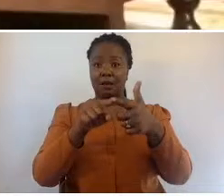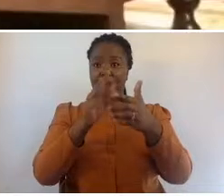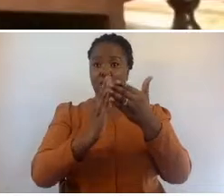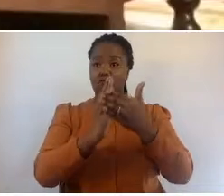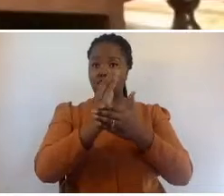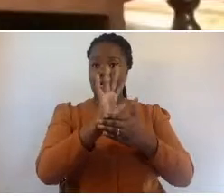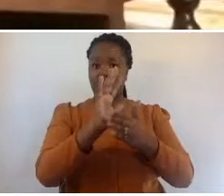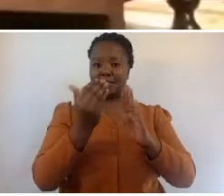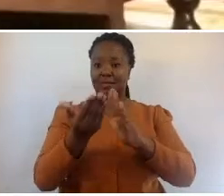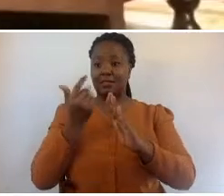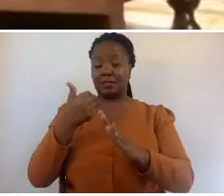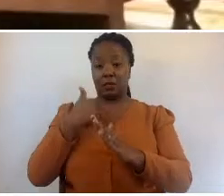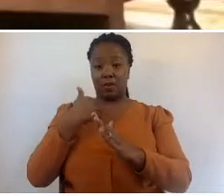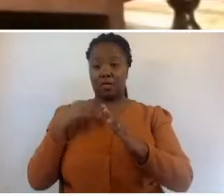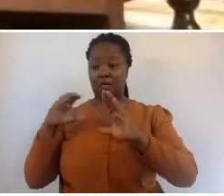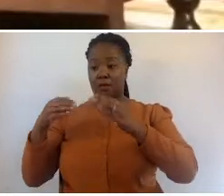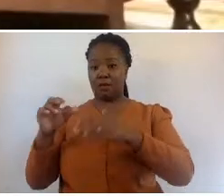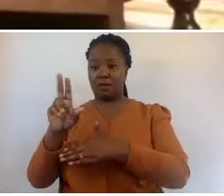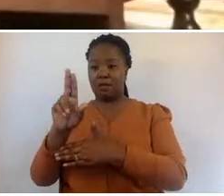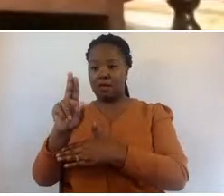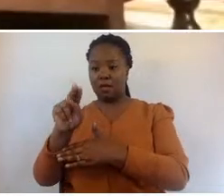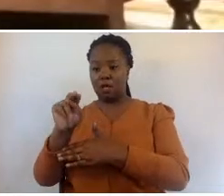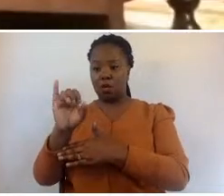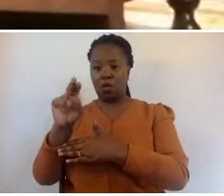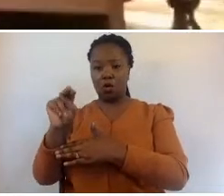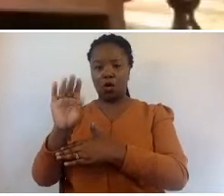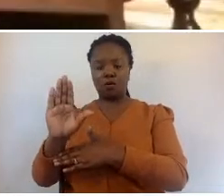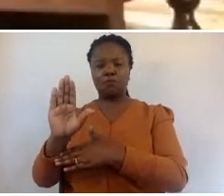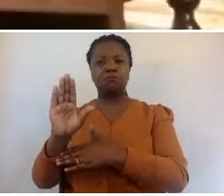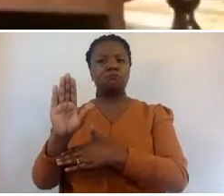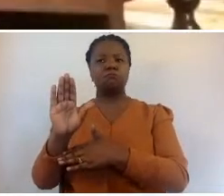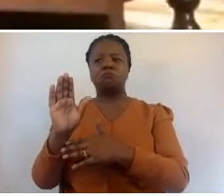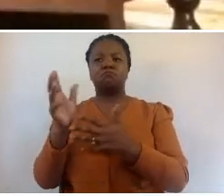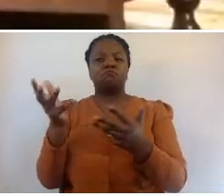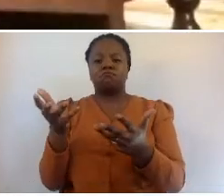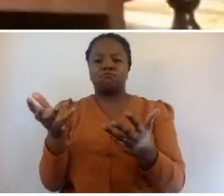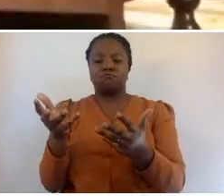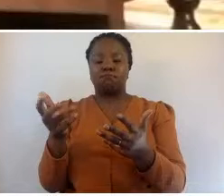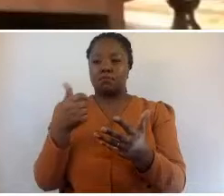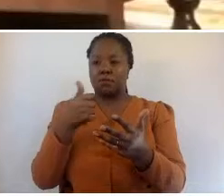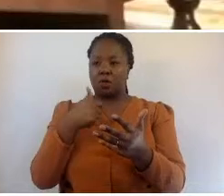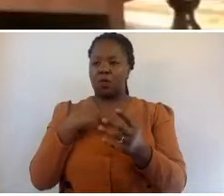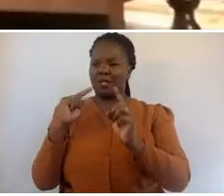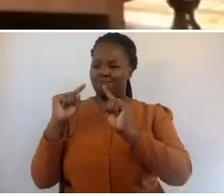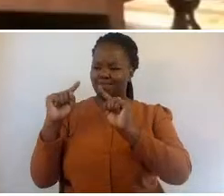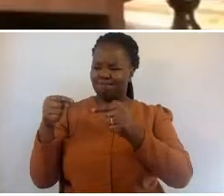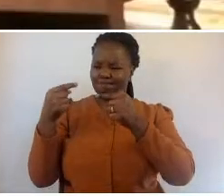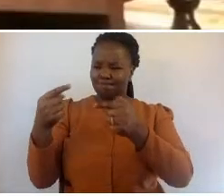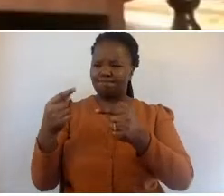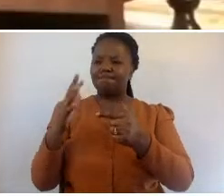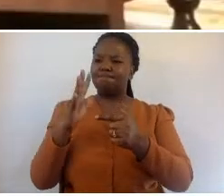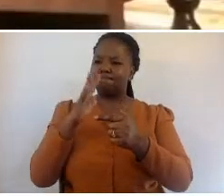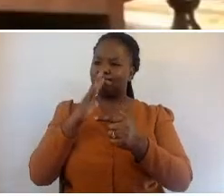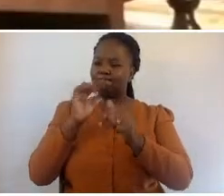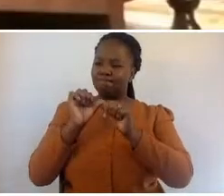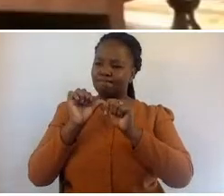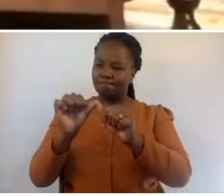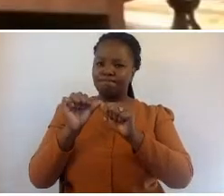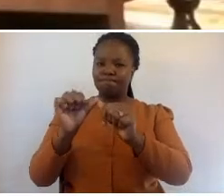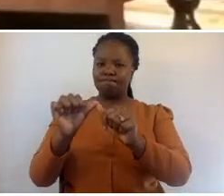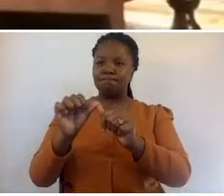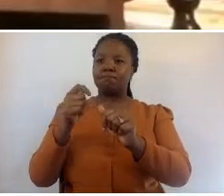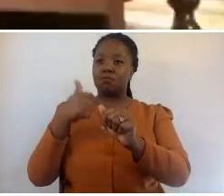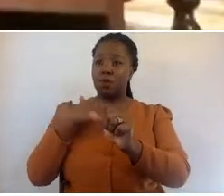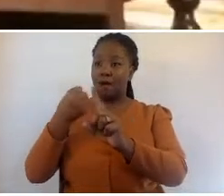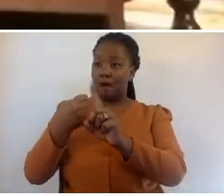Et donc pour nous, en tant que syndicat d'enseignants, nous avons essentiellement souligner